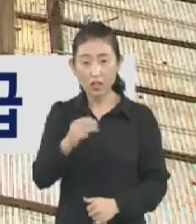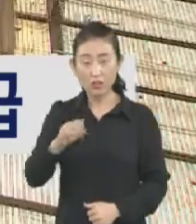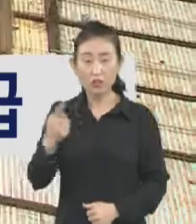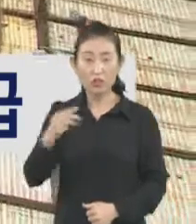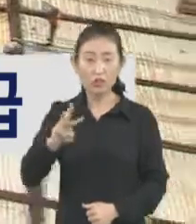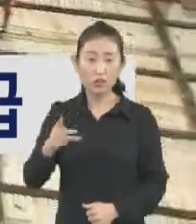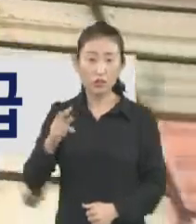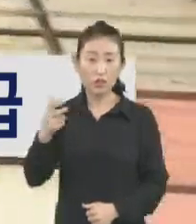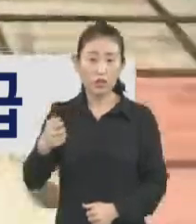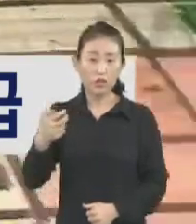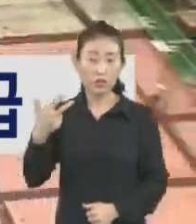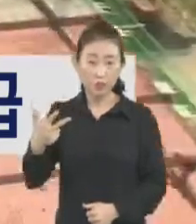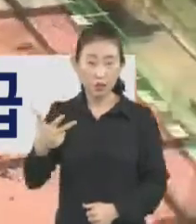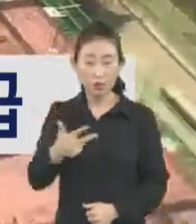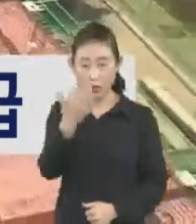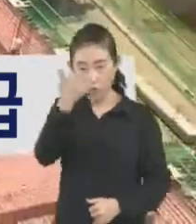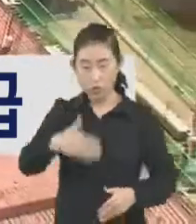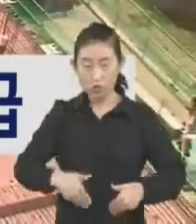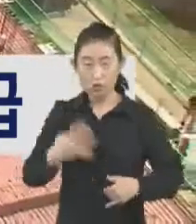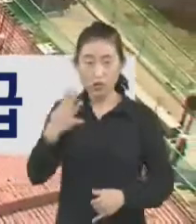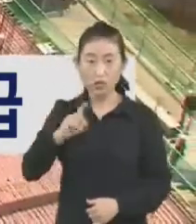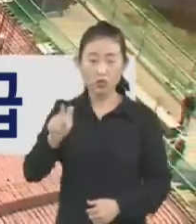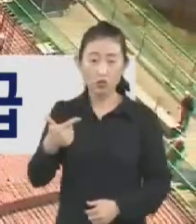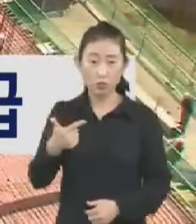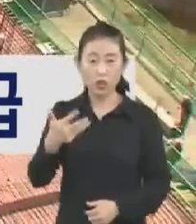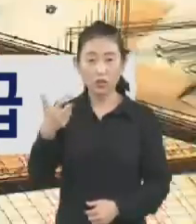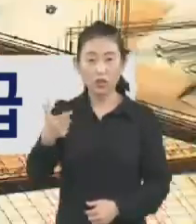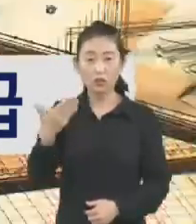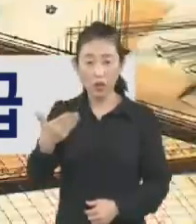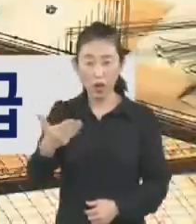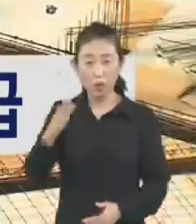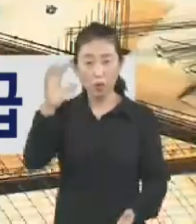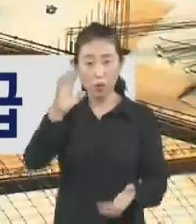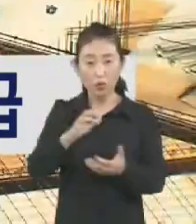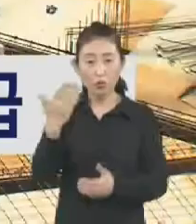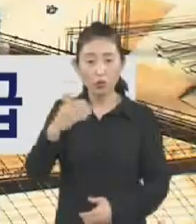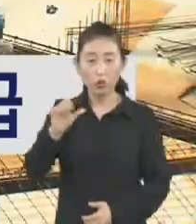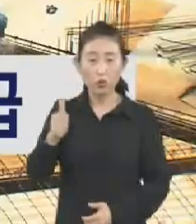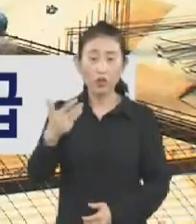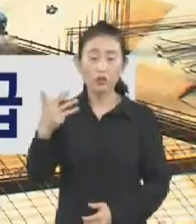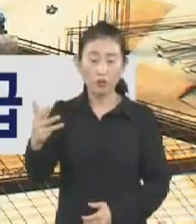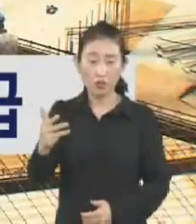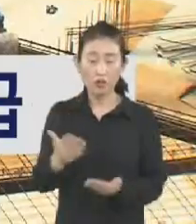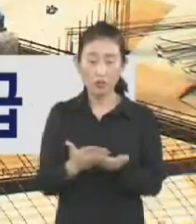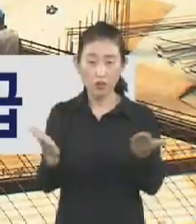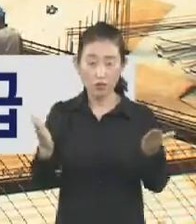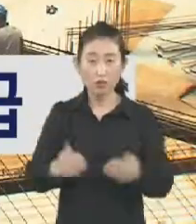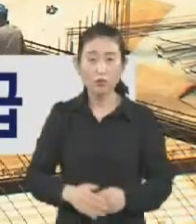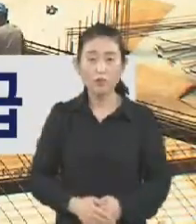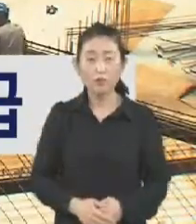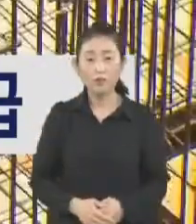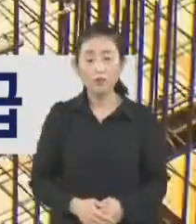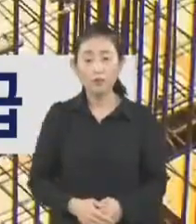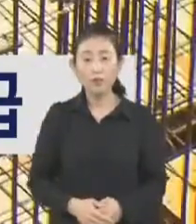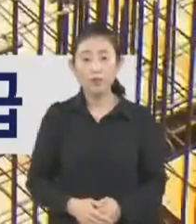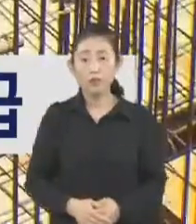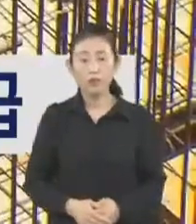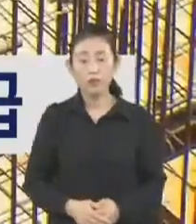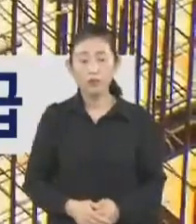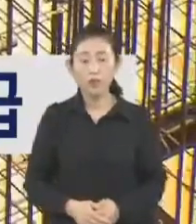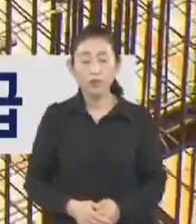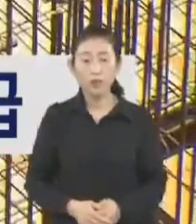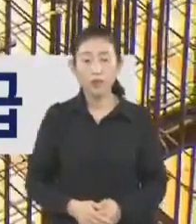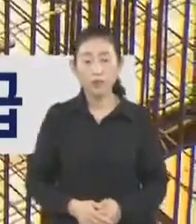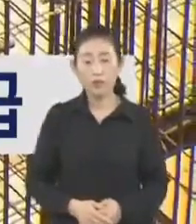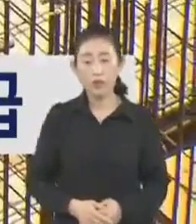세종 1,377가구, 충남 4,689가구 등 모두 9,508가구에 이르는 것으로 나타났습니다. 주요